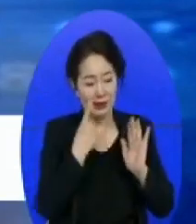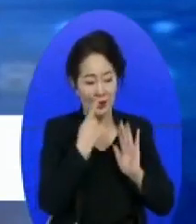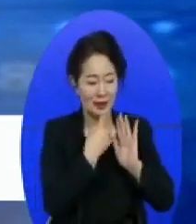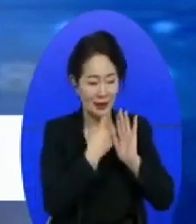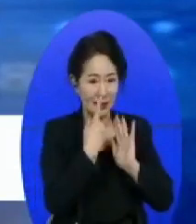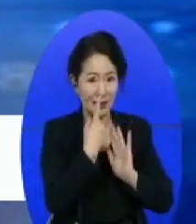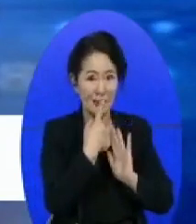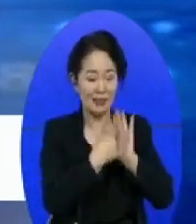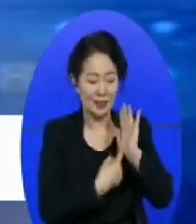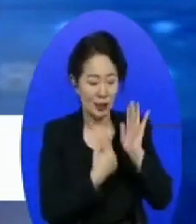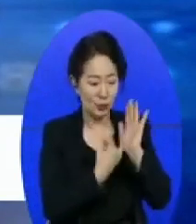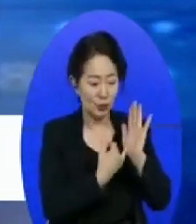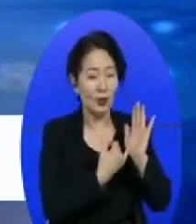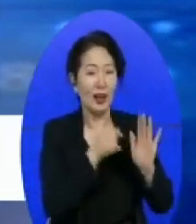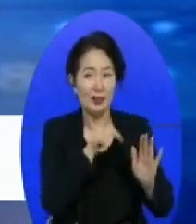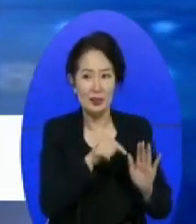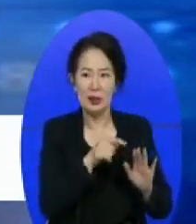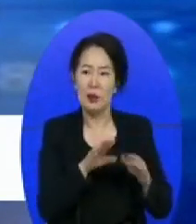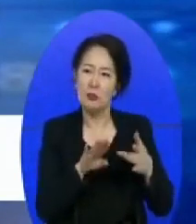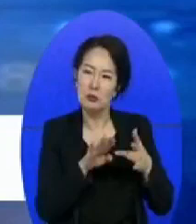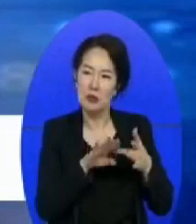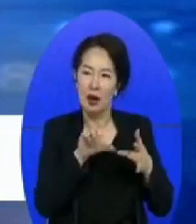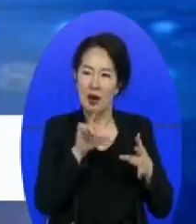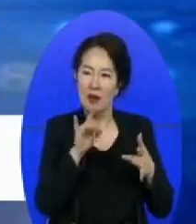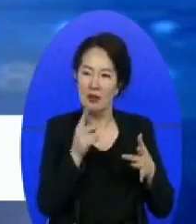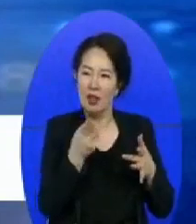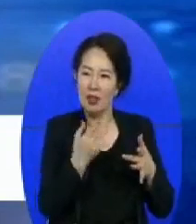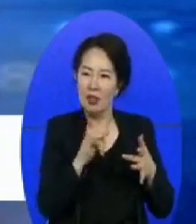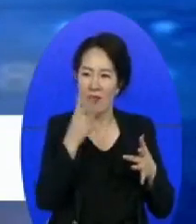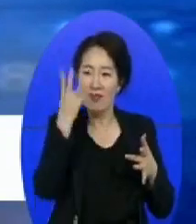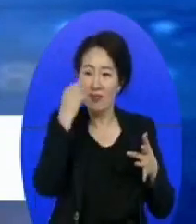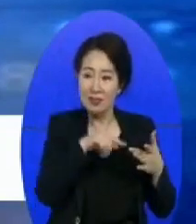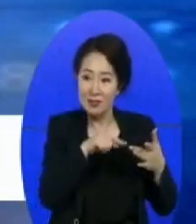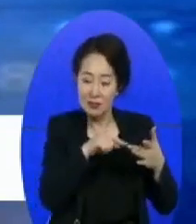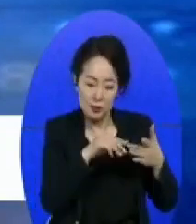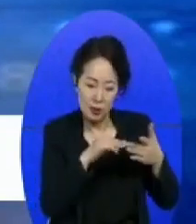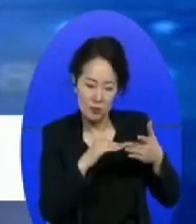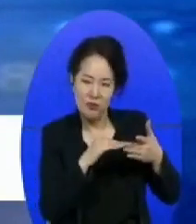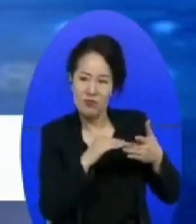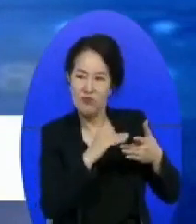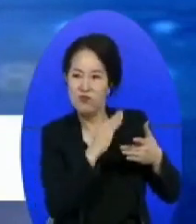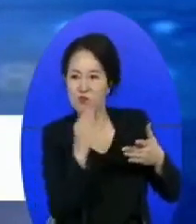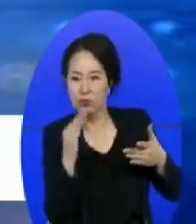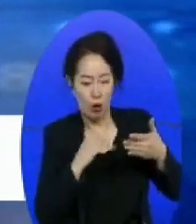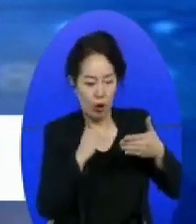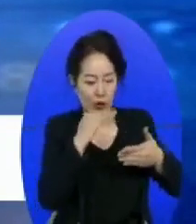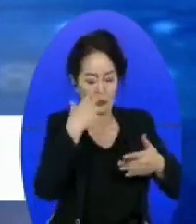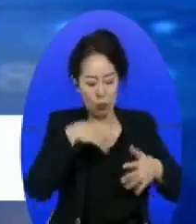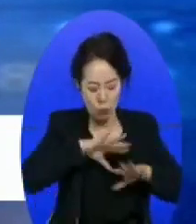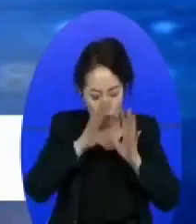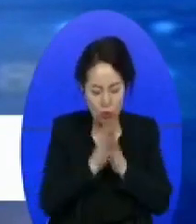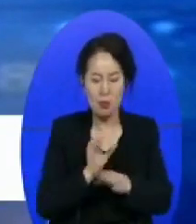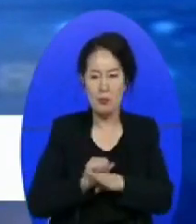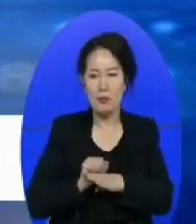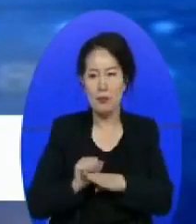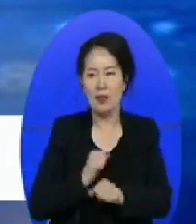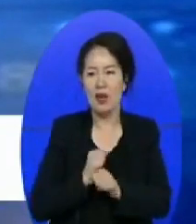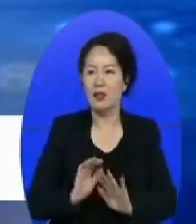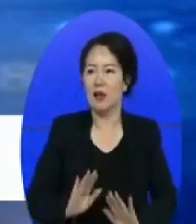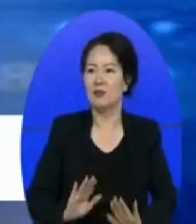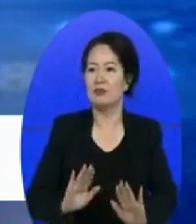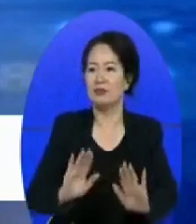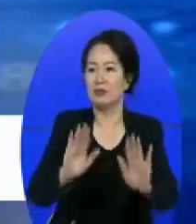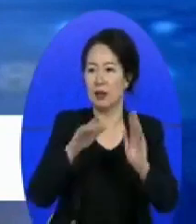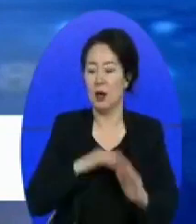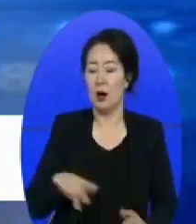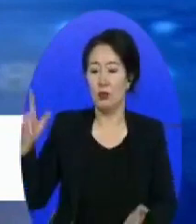эрсдлийн үнэлгээ хийгээд дунд эрсдэлтэй үнэлгэснээс хойш бол ерөнхийдөө өндөржүүлсэн бэлэн байдалд бол ажиллаж эхэлсэн байгаа. За, тэгээд буян